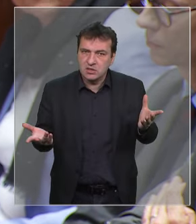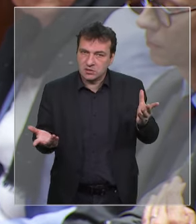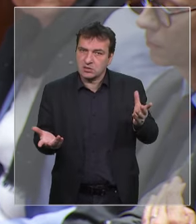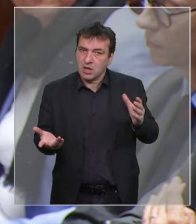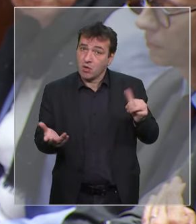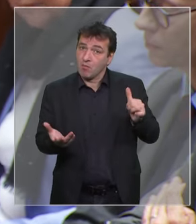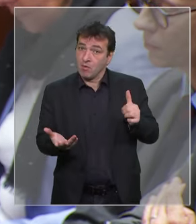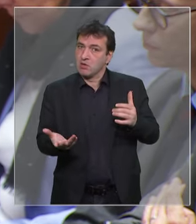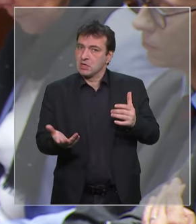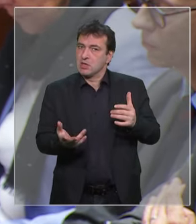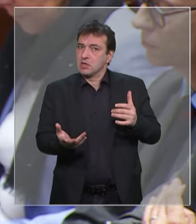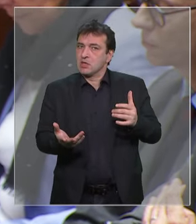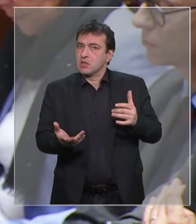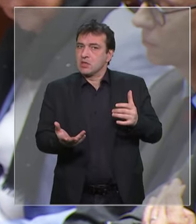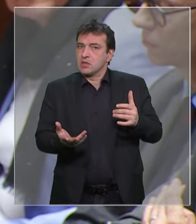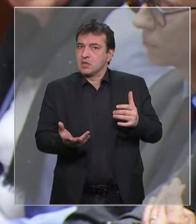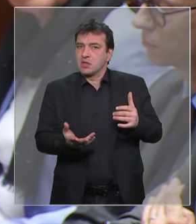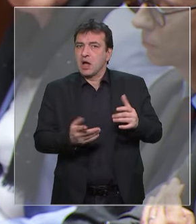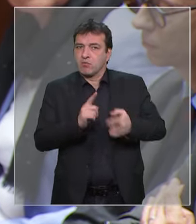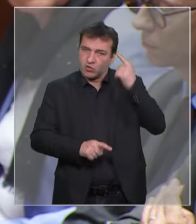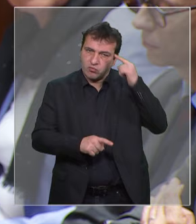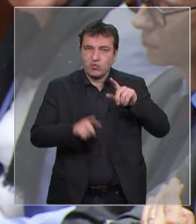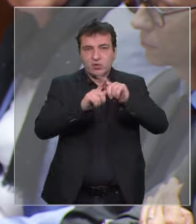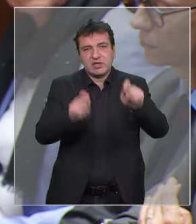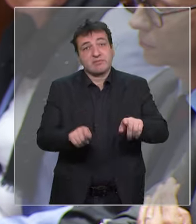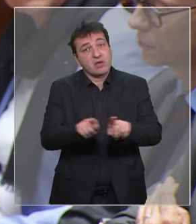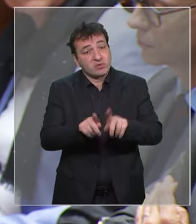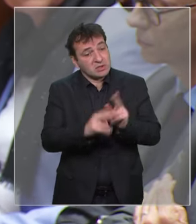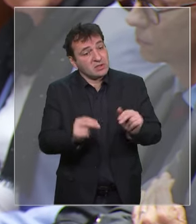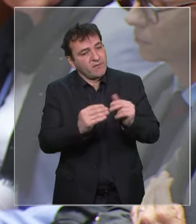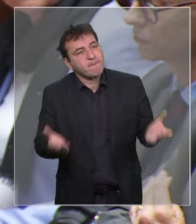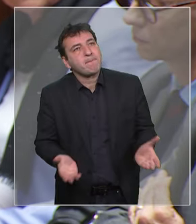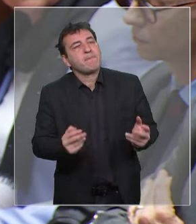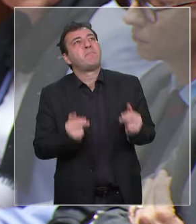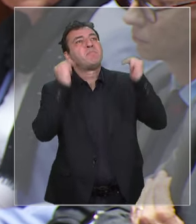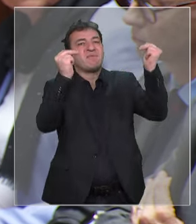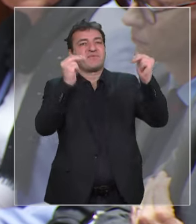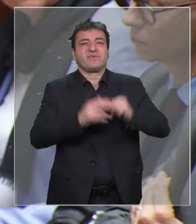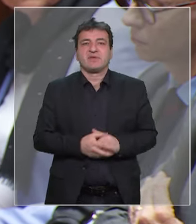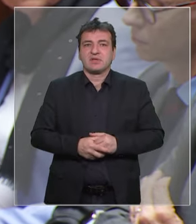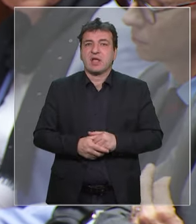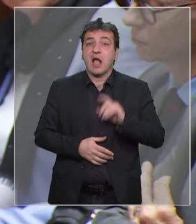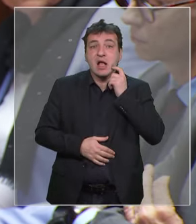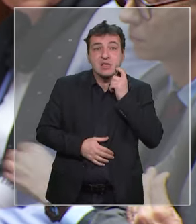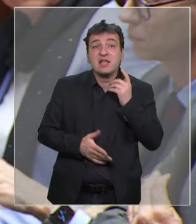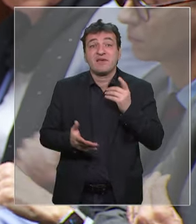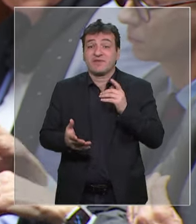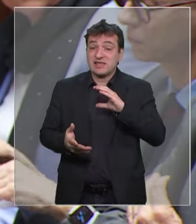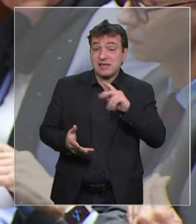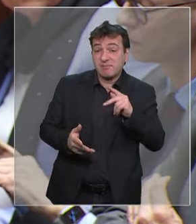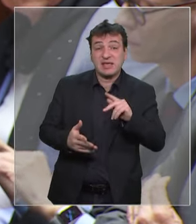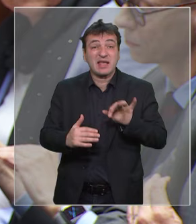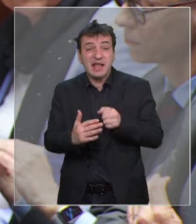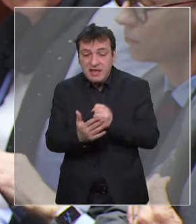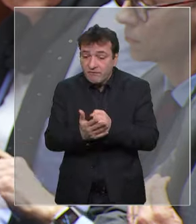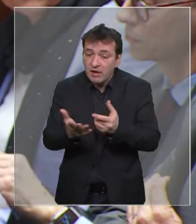et, je pense, de l'élévation du niveau. Quand on dit à un élève qui ne sait pas lire à la fin de son CP qu'il peut passer en CE1, quel message